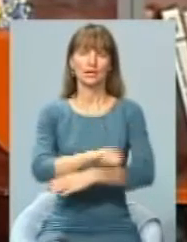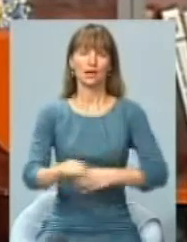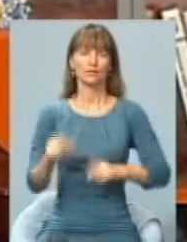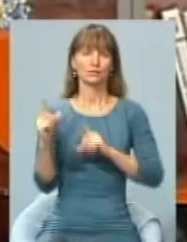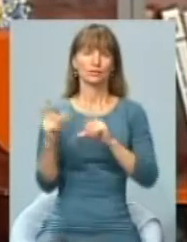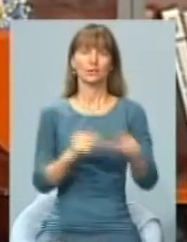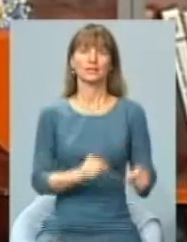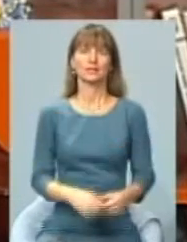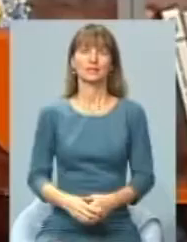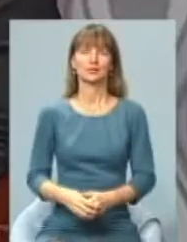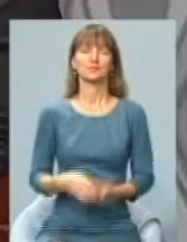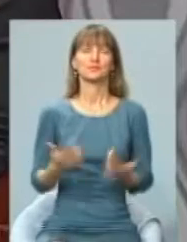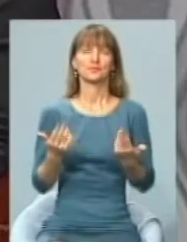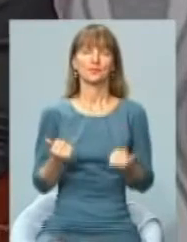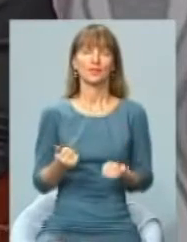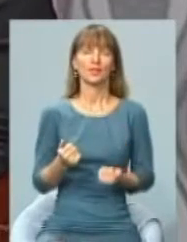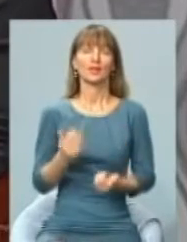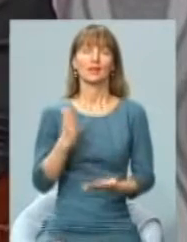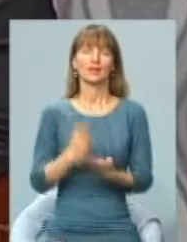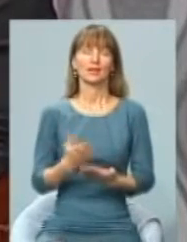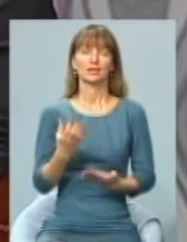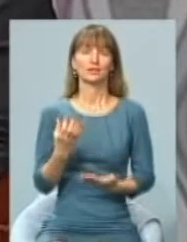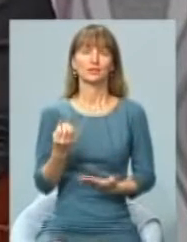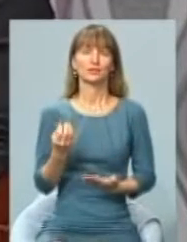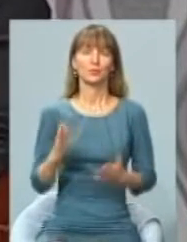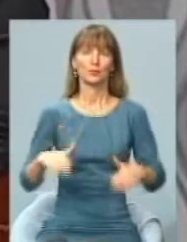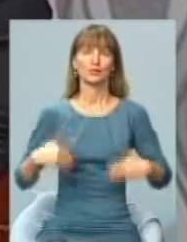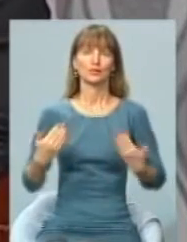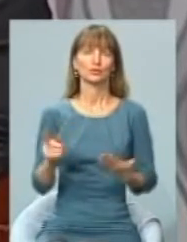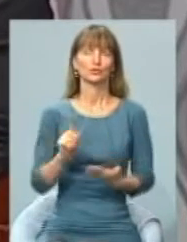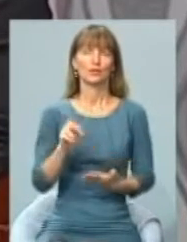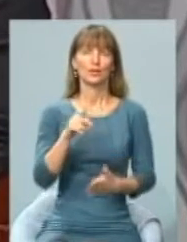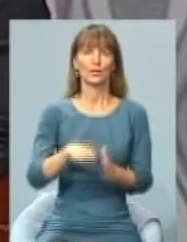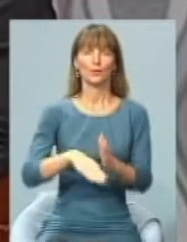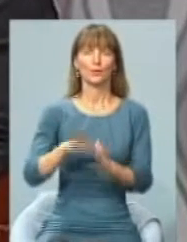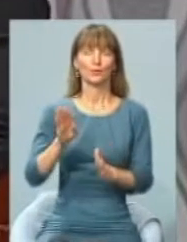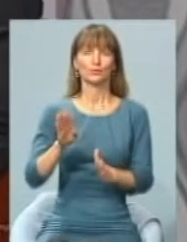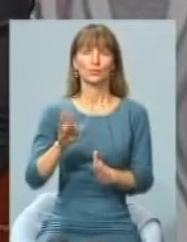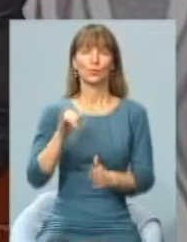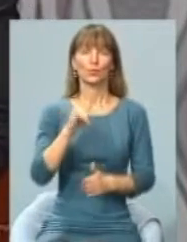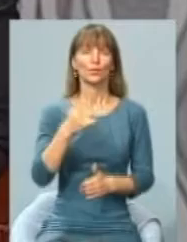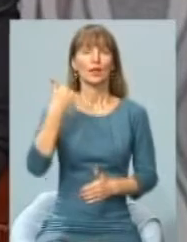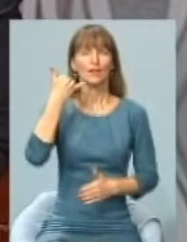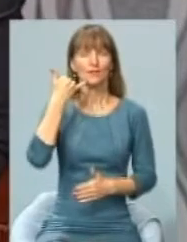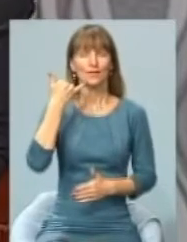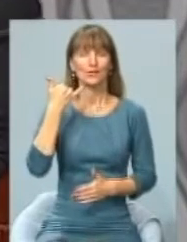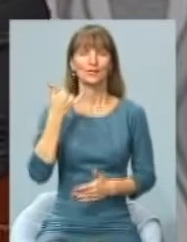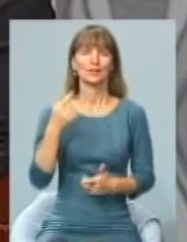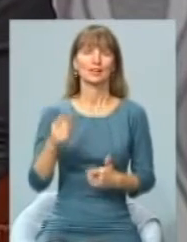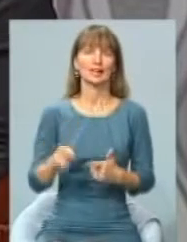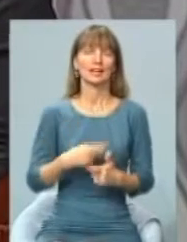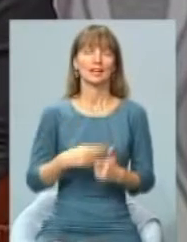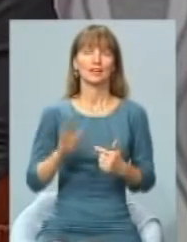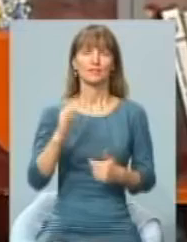їздити. Дійсно так. А чи є якісь такі пропозиції, щоб ти вдосконалив, от, власне, там, у телефонах або, наприклад, там, у тих